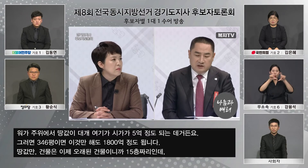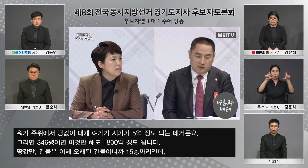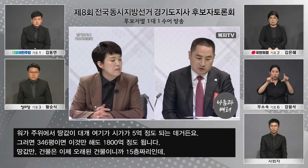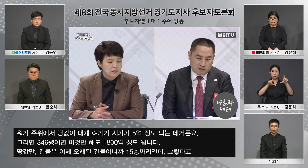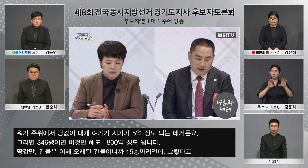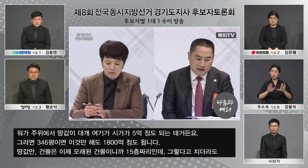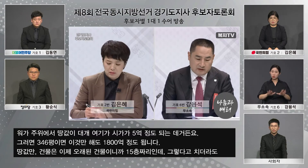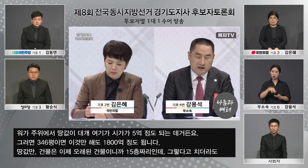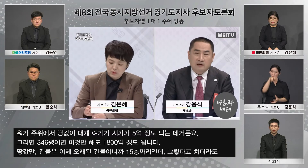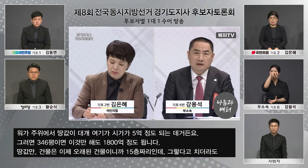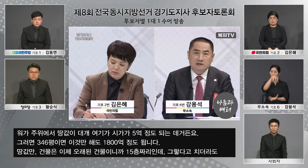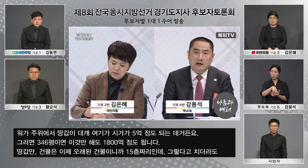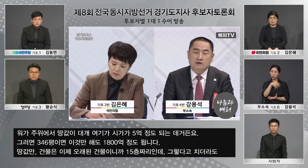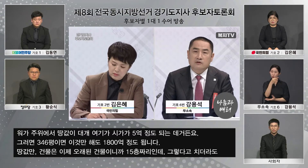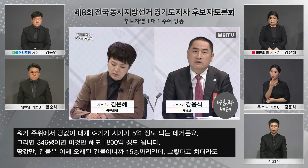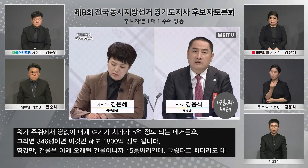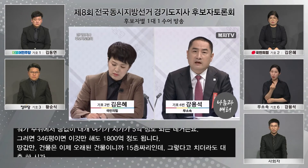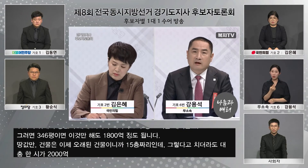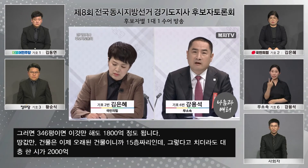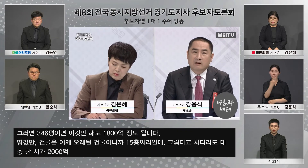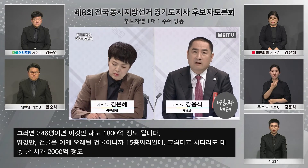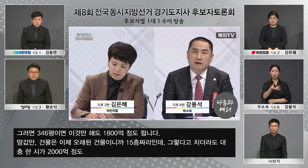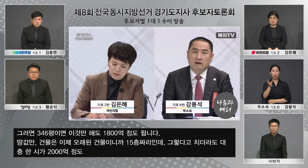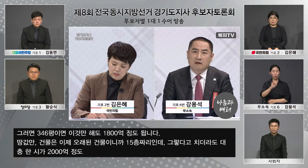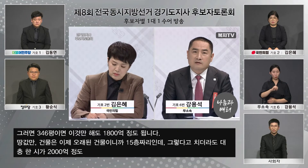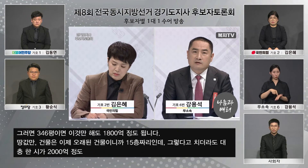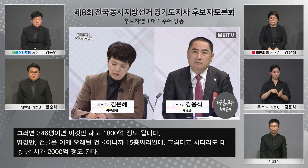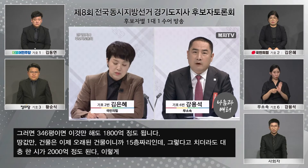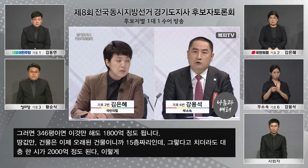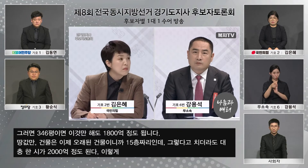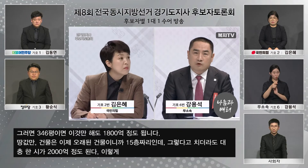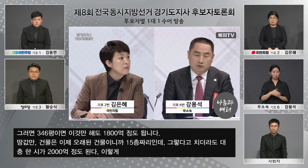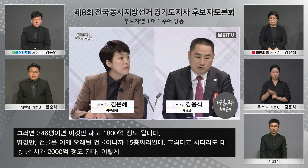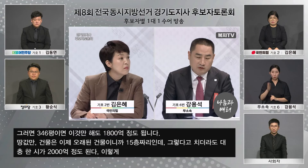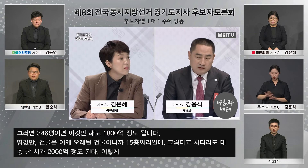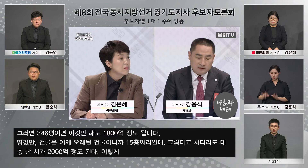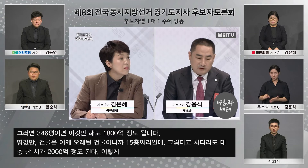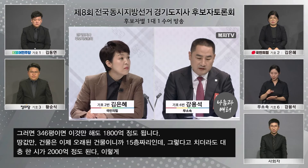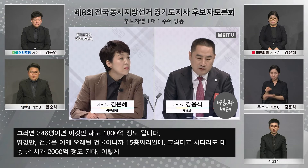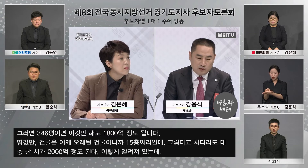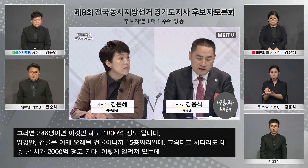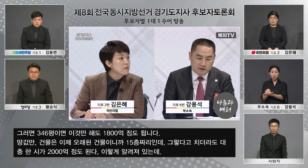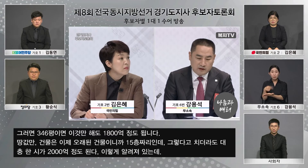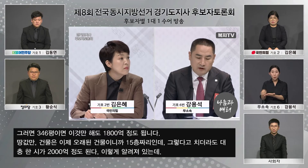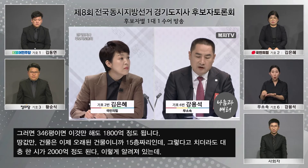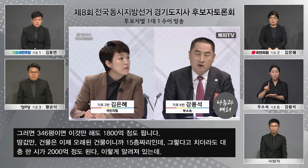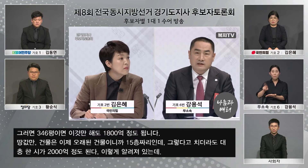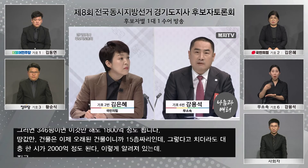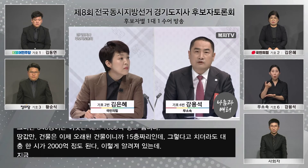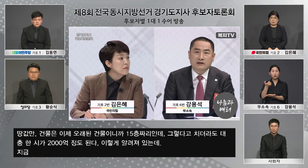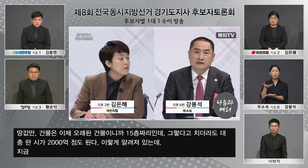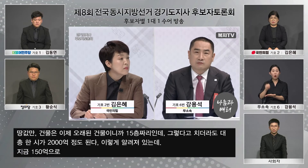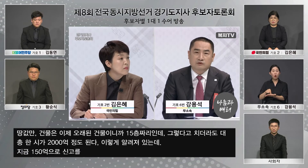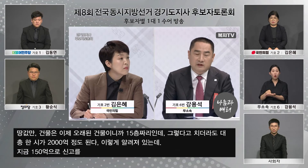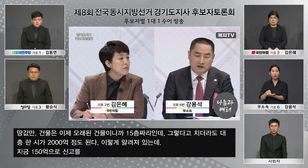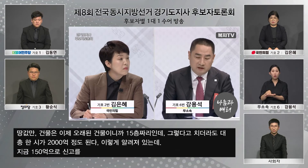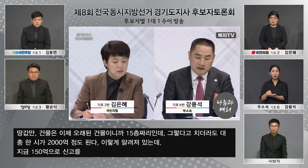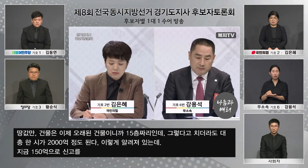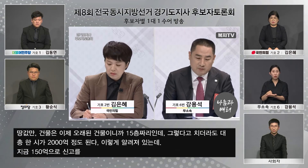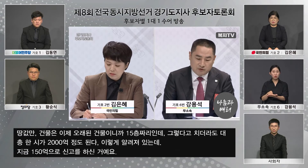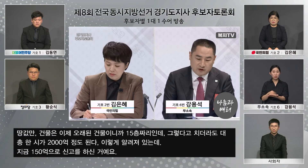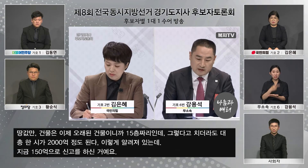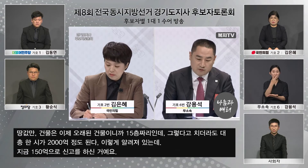시가 2천억 정도 된다 이렇게 지금 알려져 있는데 지금 150억으로 신고를 하신 거예요. 거기 4분의 1